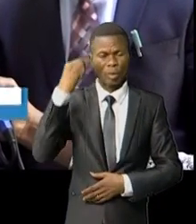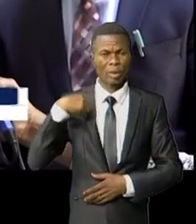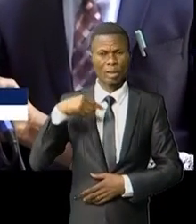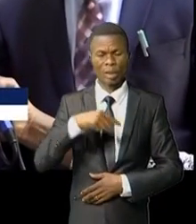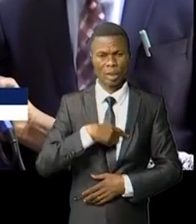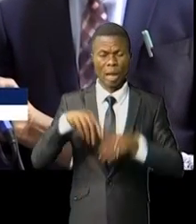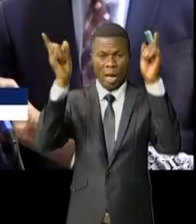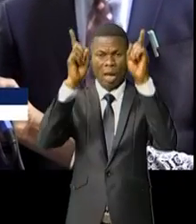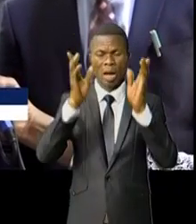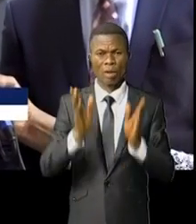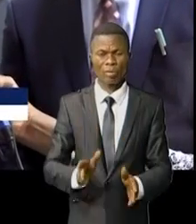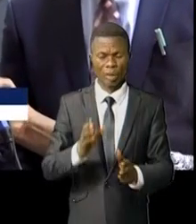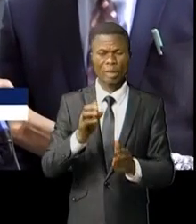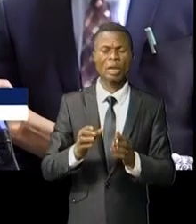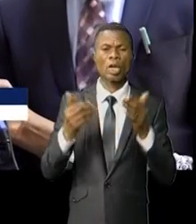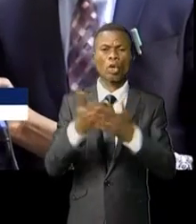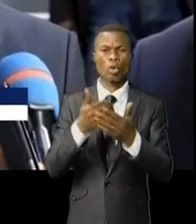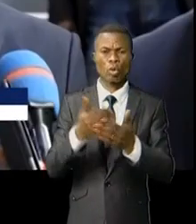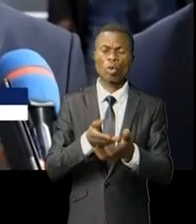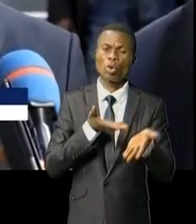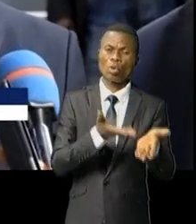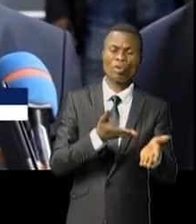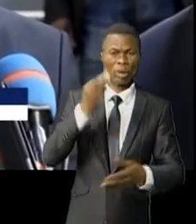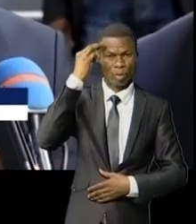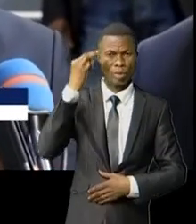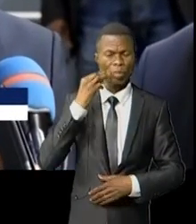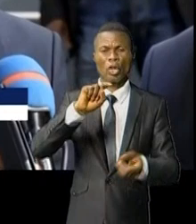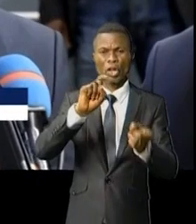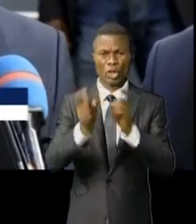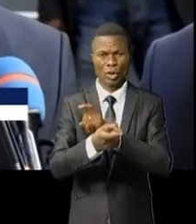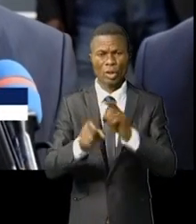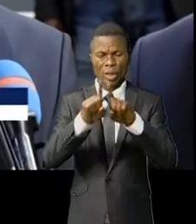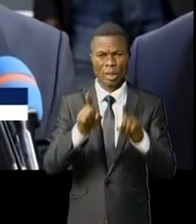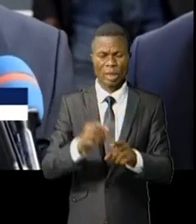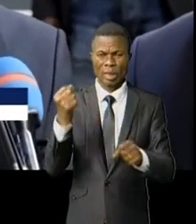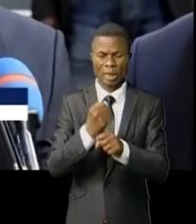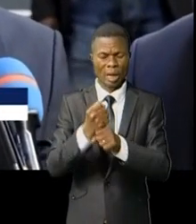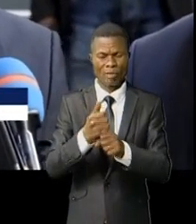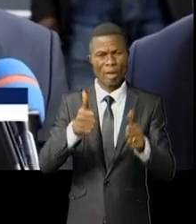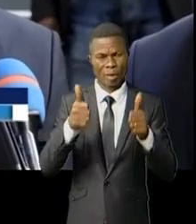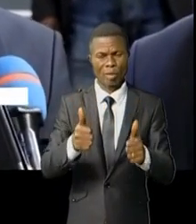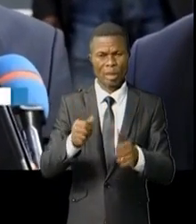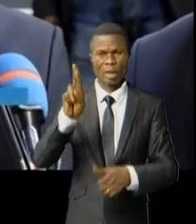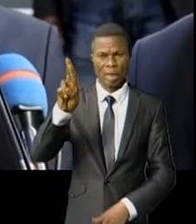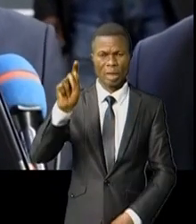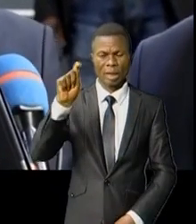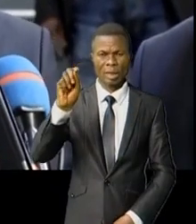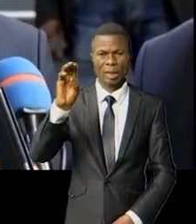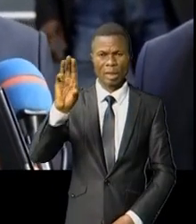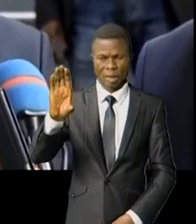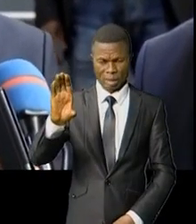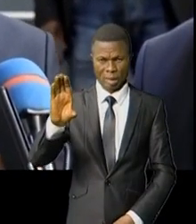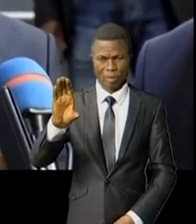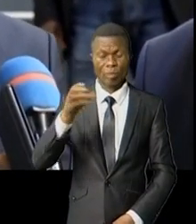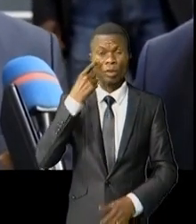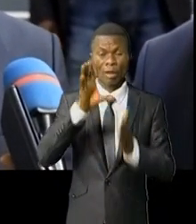Union Broadband Services, pour accompagner le ministre pour la réforme et coordination de la RTNC. On avait vu